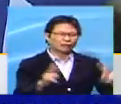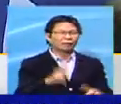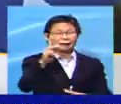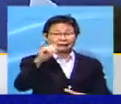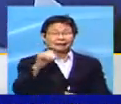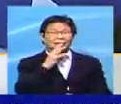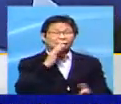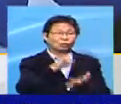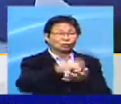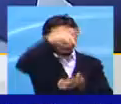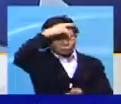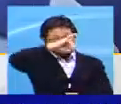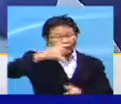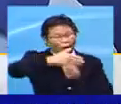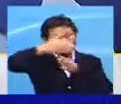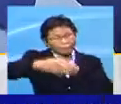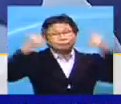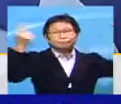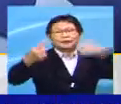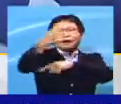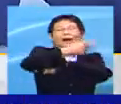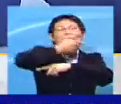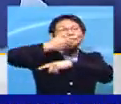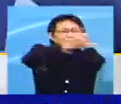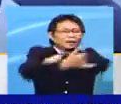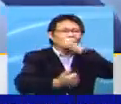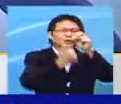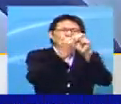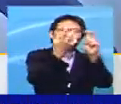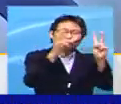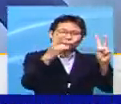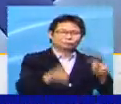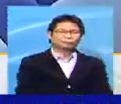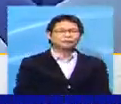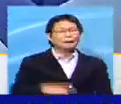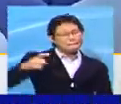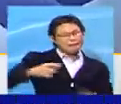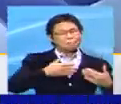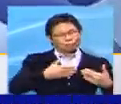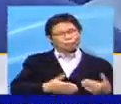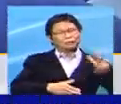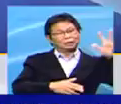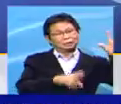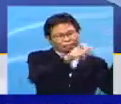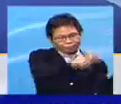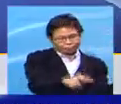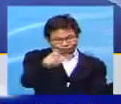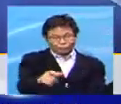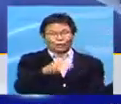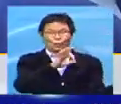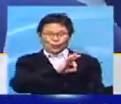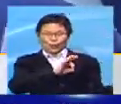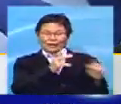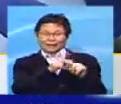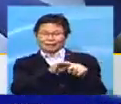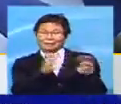Khairi menyatakannya di Putrajaya selepas sambutan Hari Belia Negara 2017. Meski mengakui tiga penjuru memberi kelebihan kepada